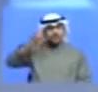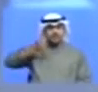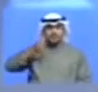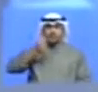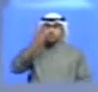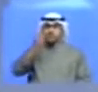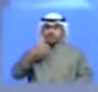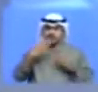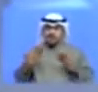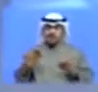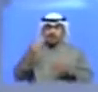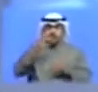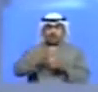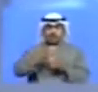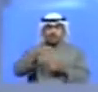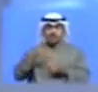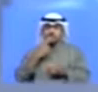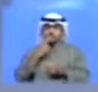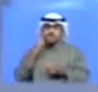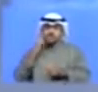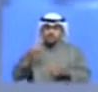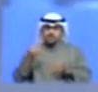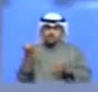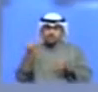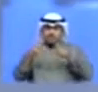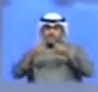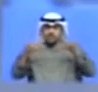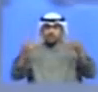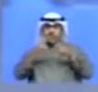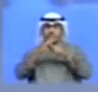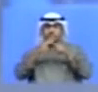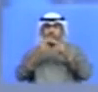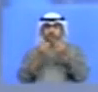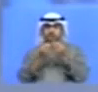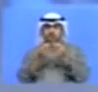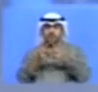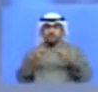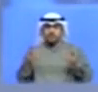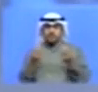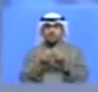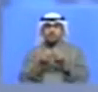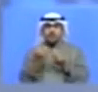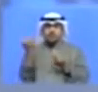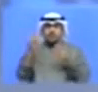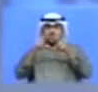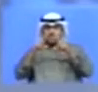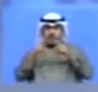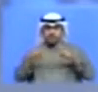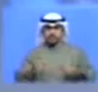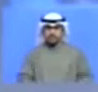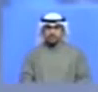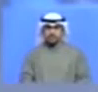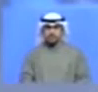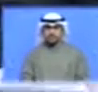سيدتي وسادتي، السلام عليكم ورحمة الله تعالى وبركاته. إلى حضراتكم نشرة الأخبار المحلية، والبداية كالمعتاد مع أبرز وأهم